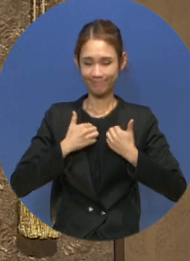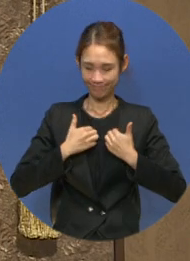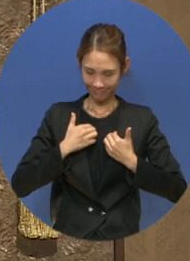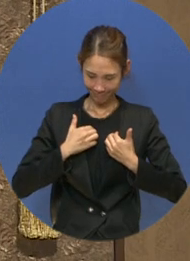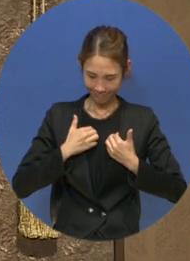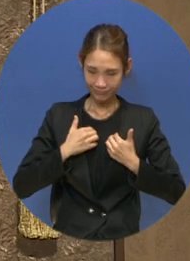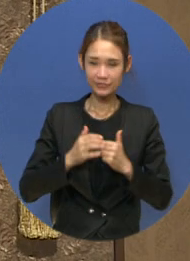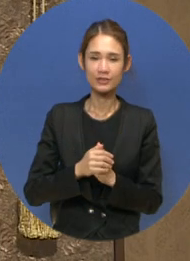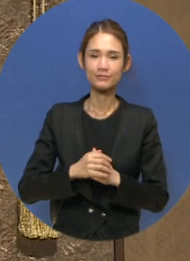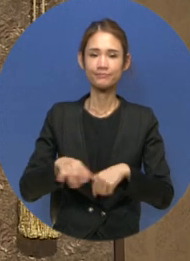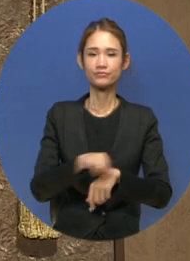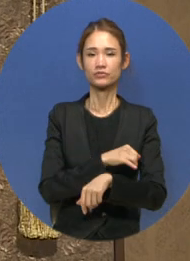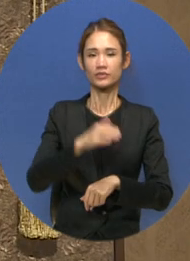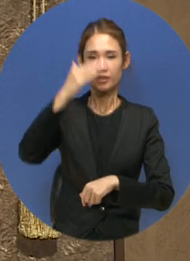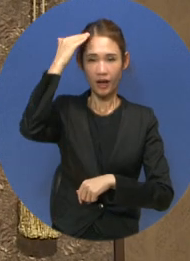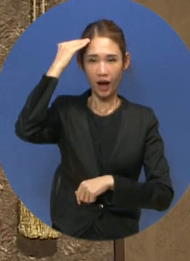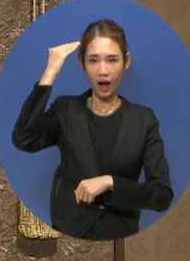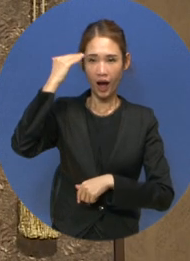반갑습니다. 특히